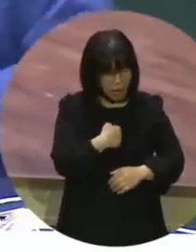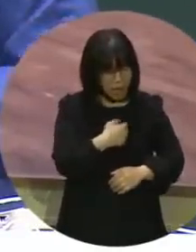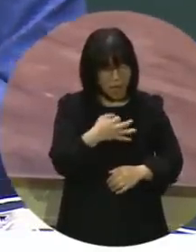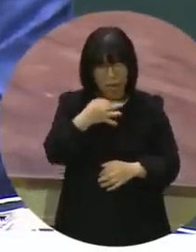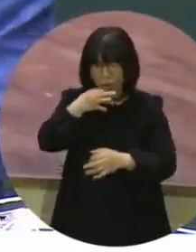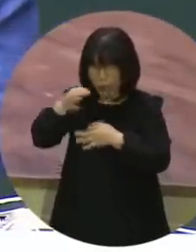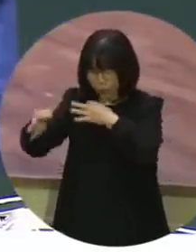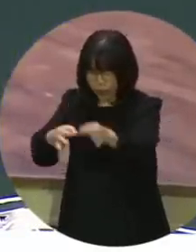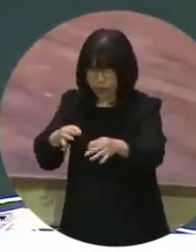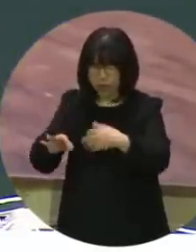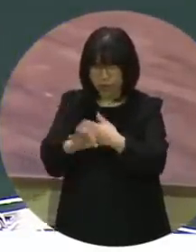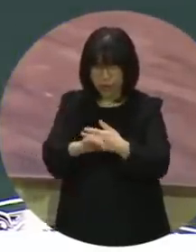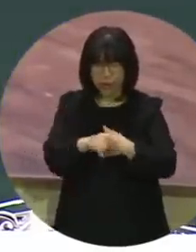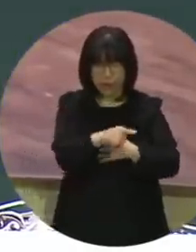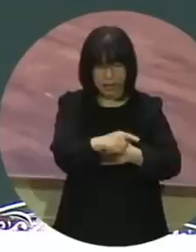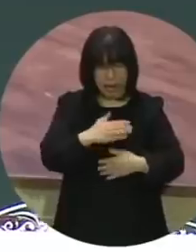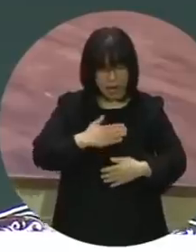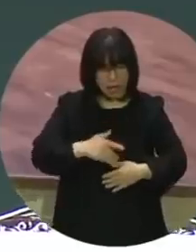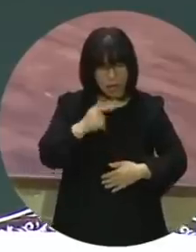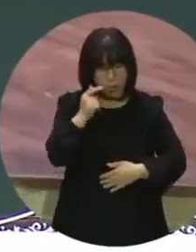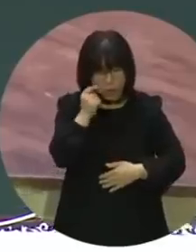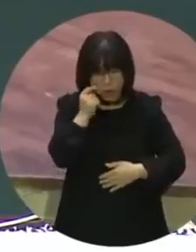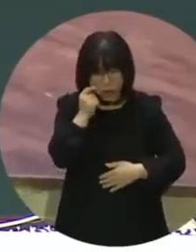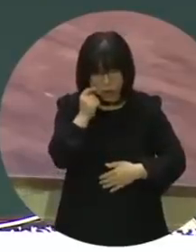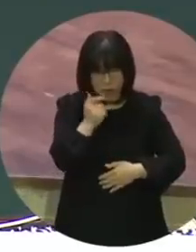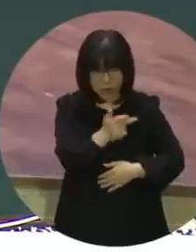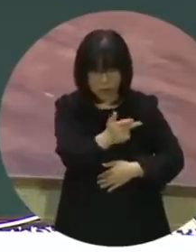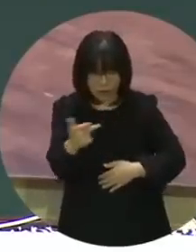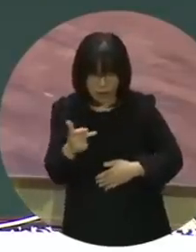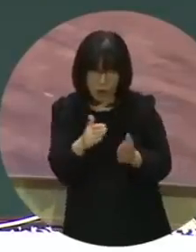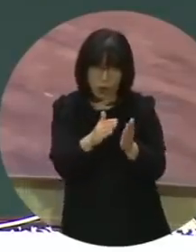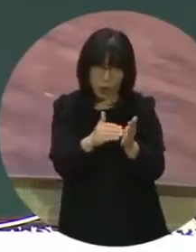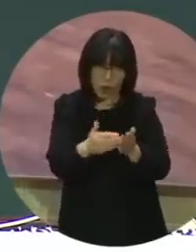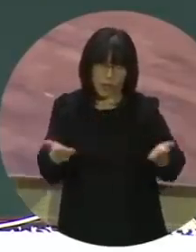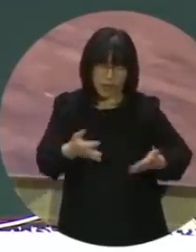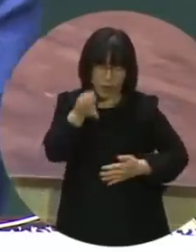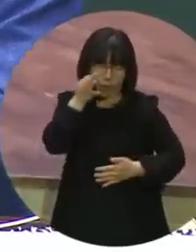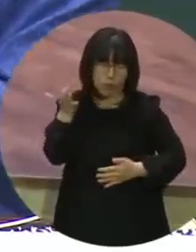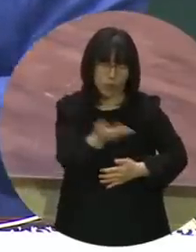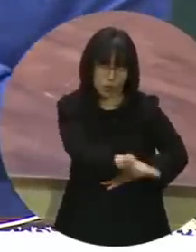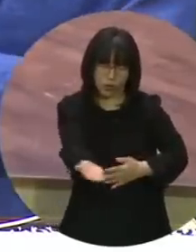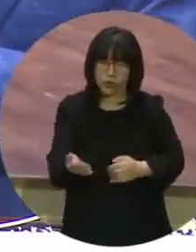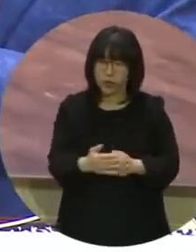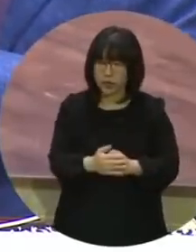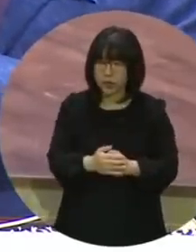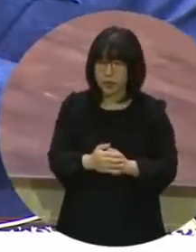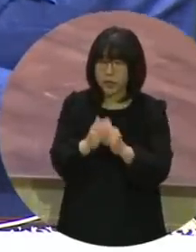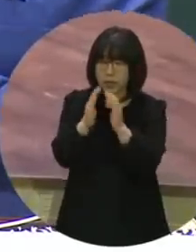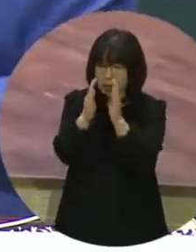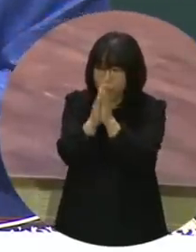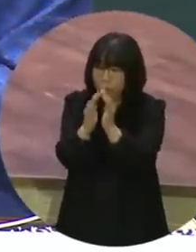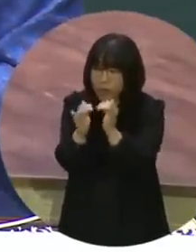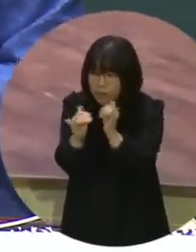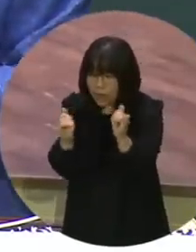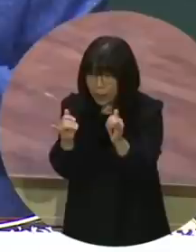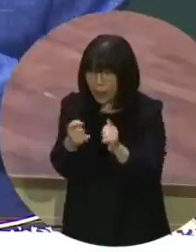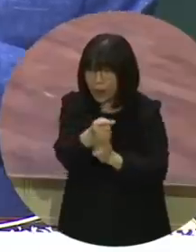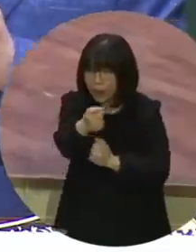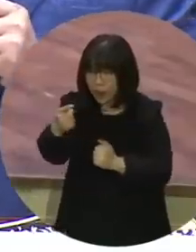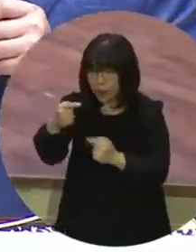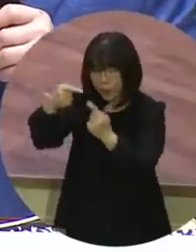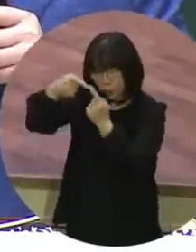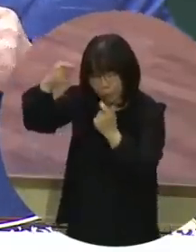알지 못하는 크고 은밀한 일을 내가 네게 보여주겠다. 아멘. 기도하는 사람에게 보여준다. 그러니까 여러분 다